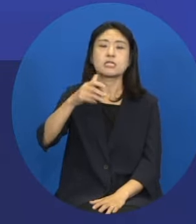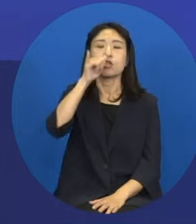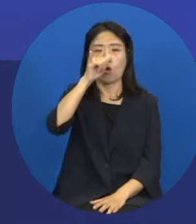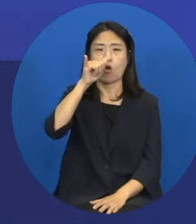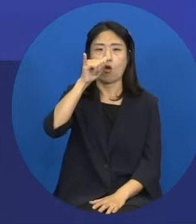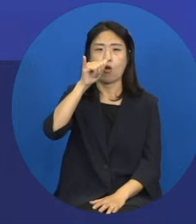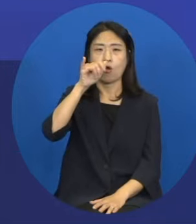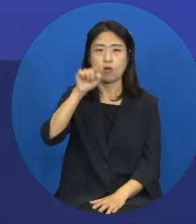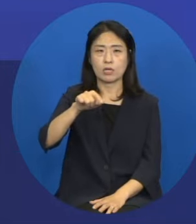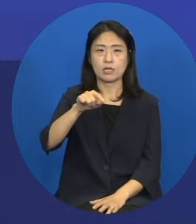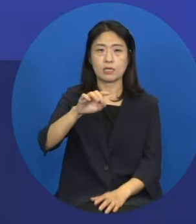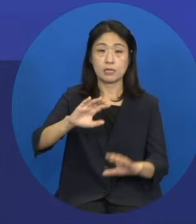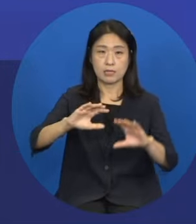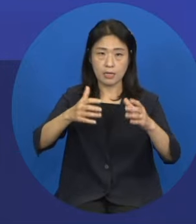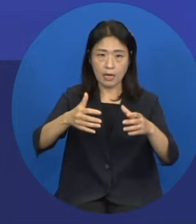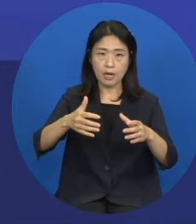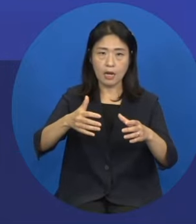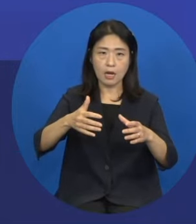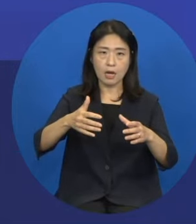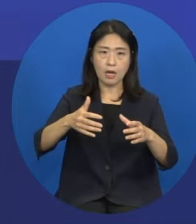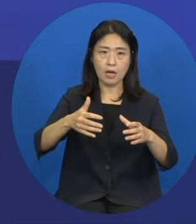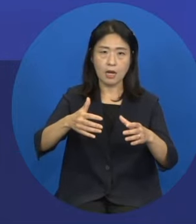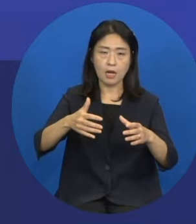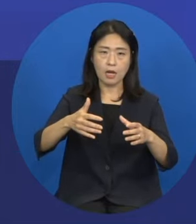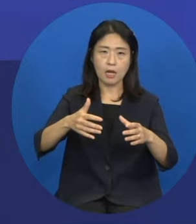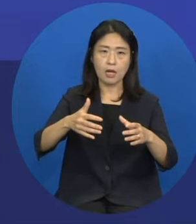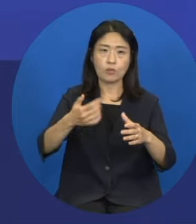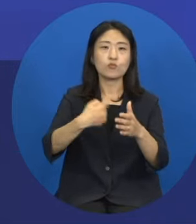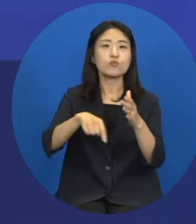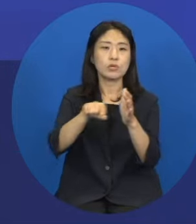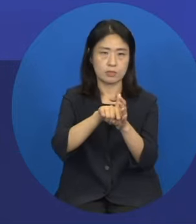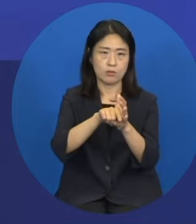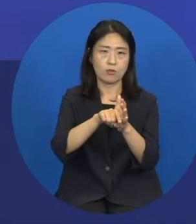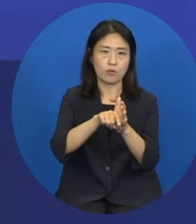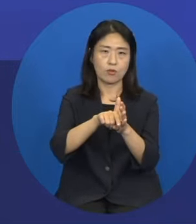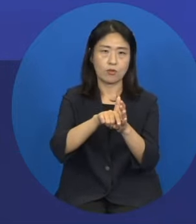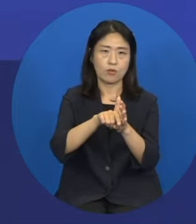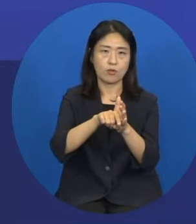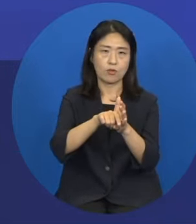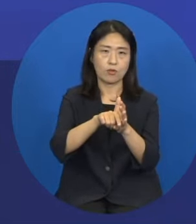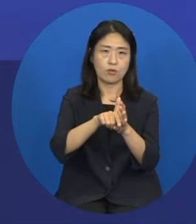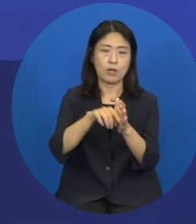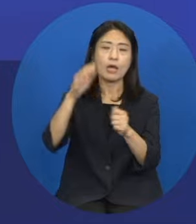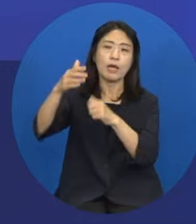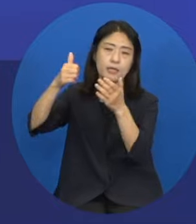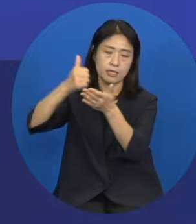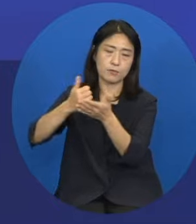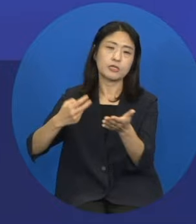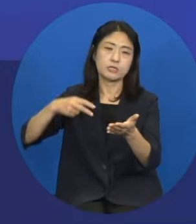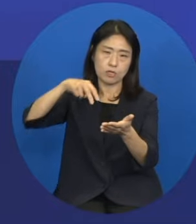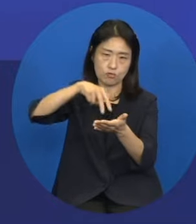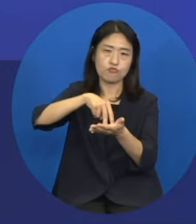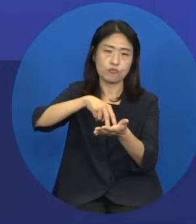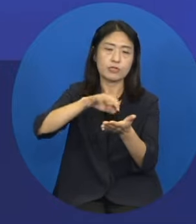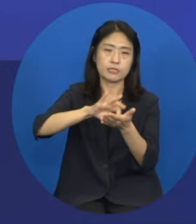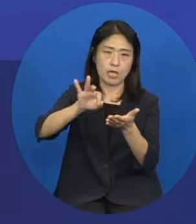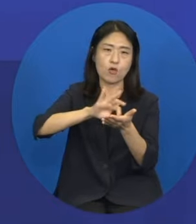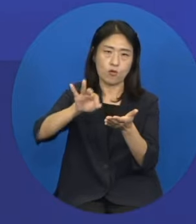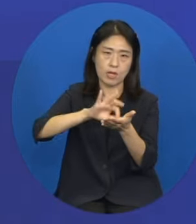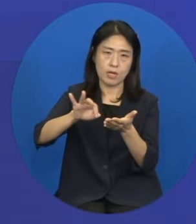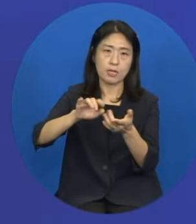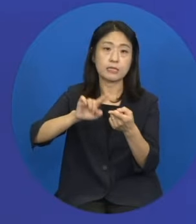나라에, 앞으로의 이 나라를 이끌어갈 인재들로 내가 세울 거야 라고 말씀을 하시는